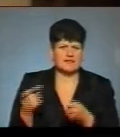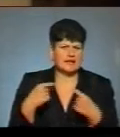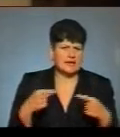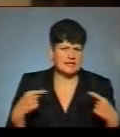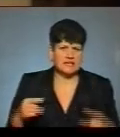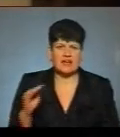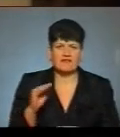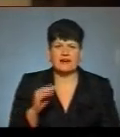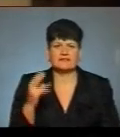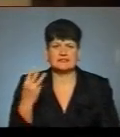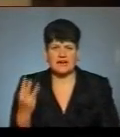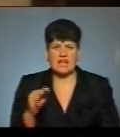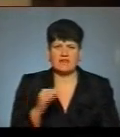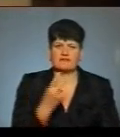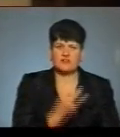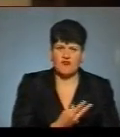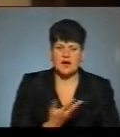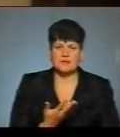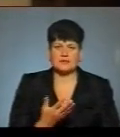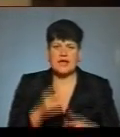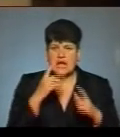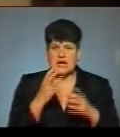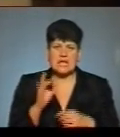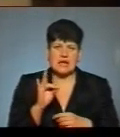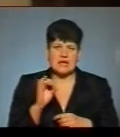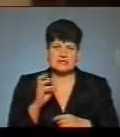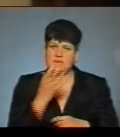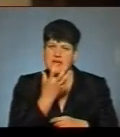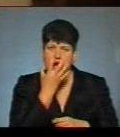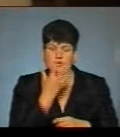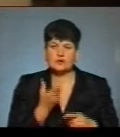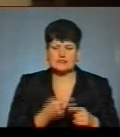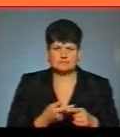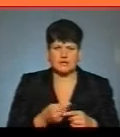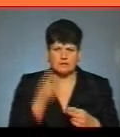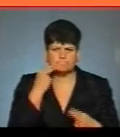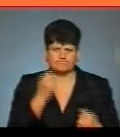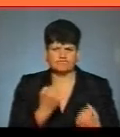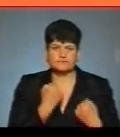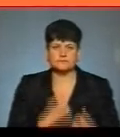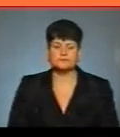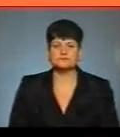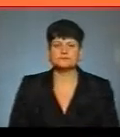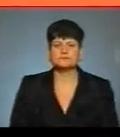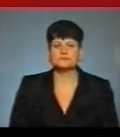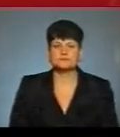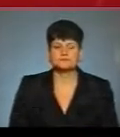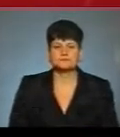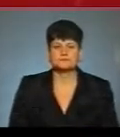Приїхали FF3, FF2, а також респіраторного типу маски. Тобто маски з більшим ступенем захисту.